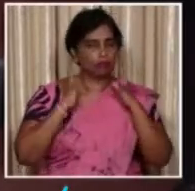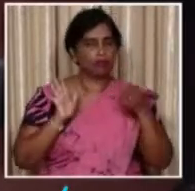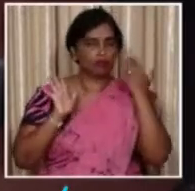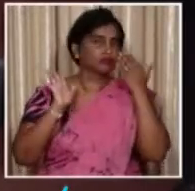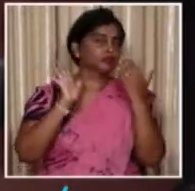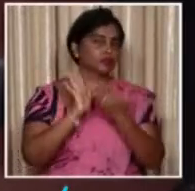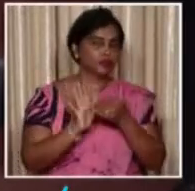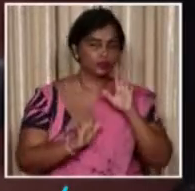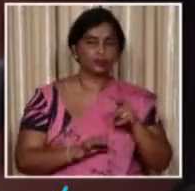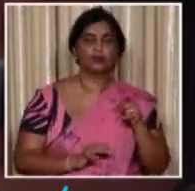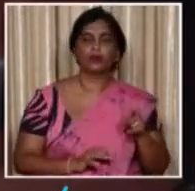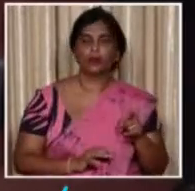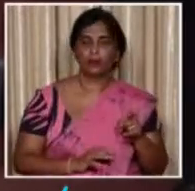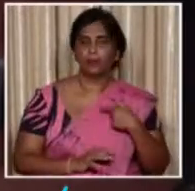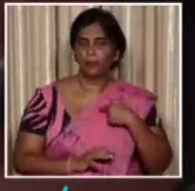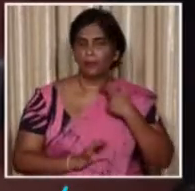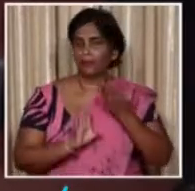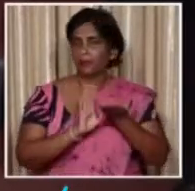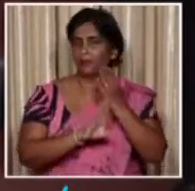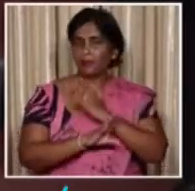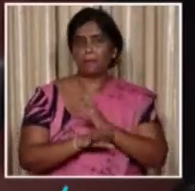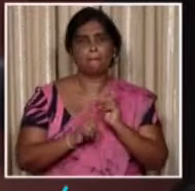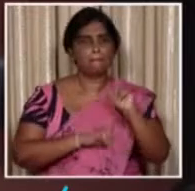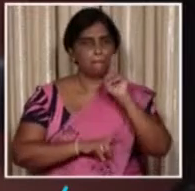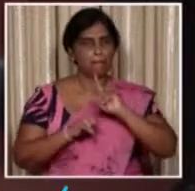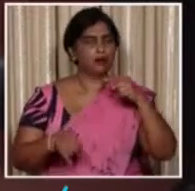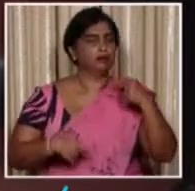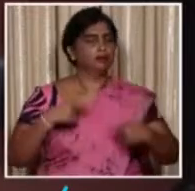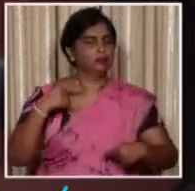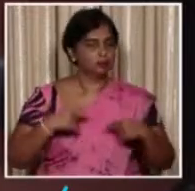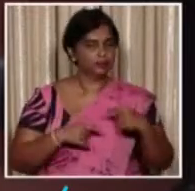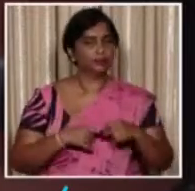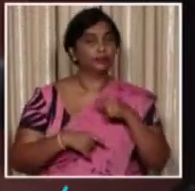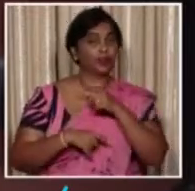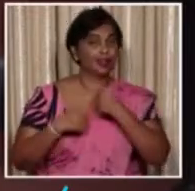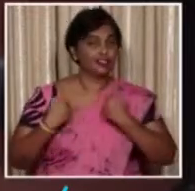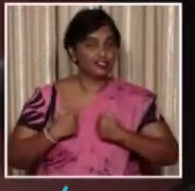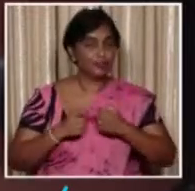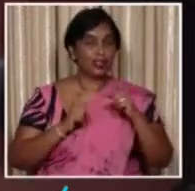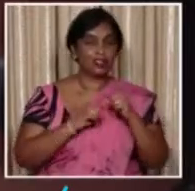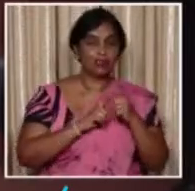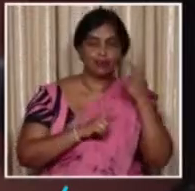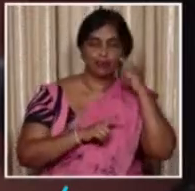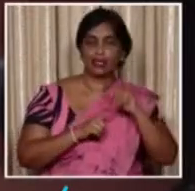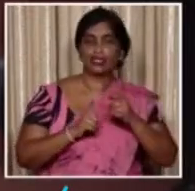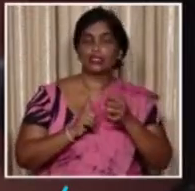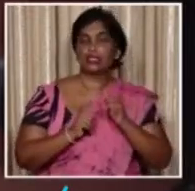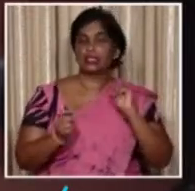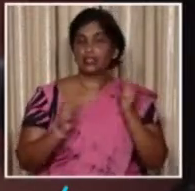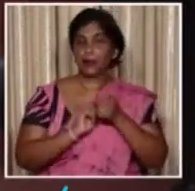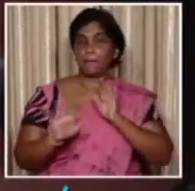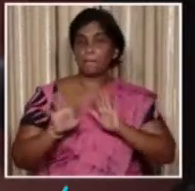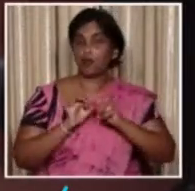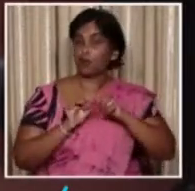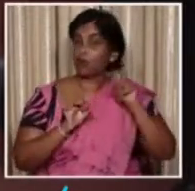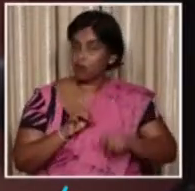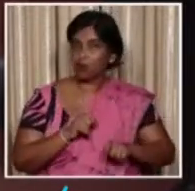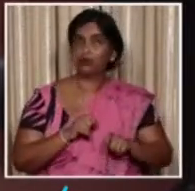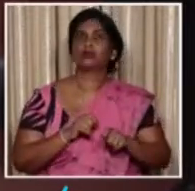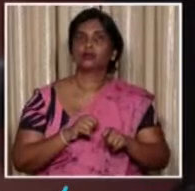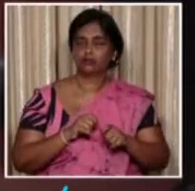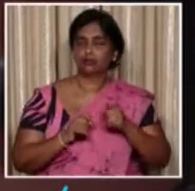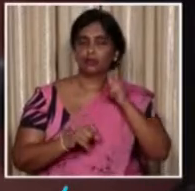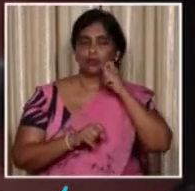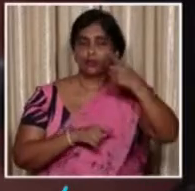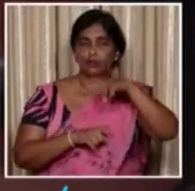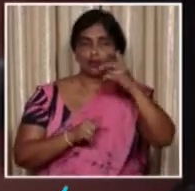කරලා තිබෙනවා. මම හිතන්නේ මීට පෙර පාර්ලිමේන්තු විවාදයේදී සම්මි පිළිබඳව, ධර්මදාස පිළිබඳව, ක්‍රිකට් සභාව ක්‍රිකට් පාලක මණ්ඩලය පිළිබඳව,